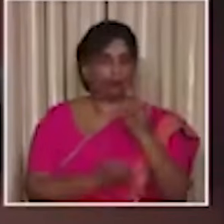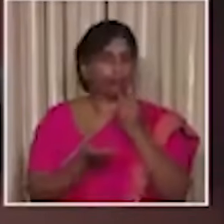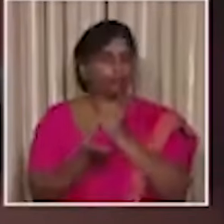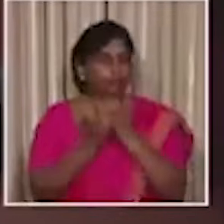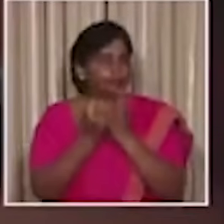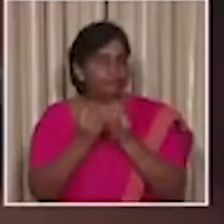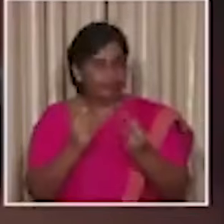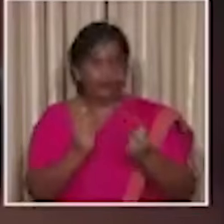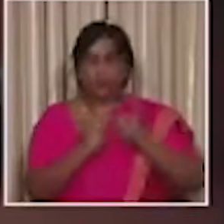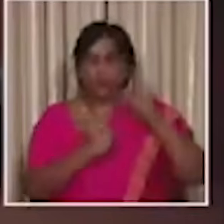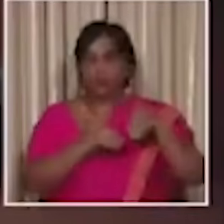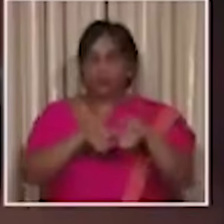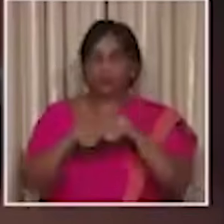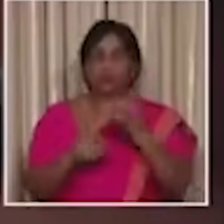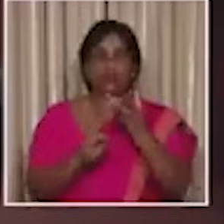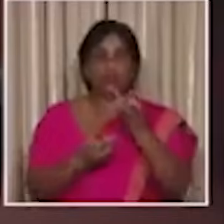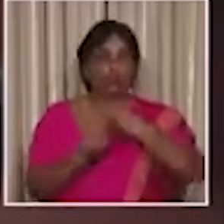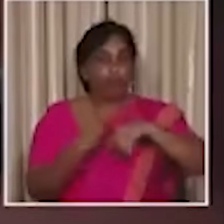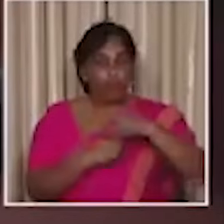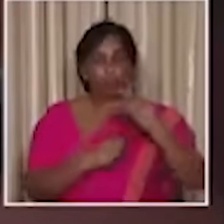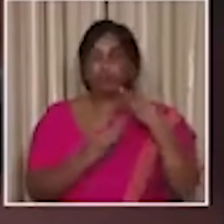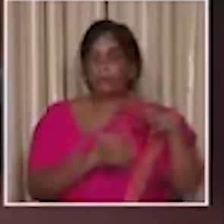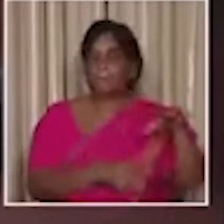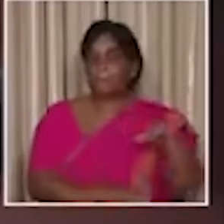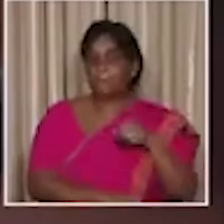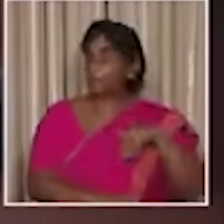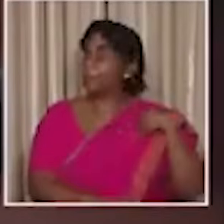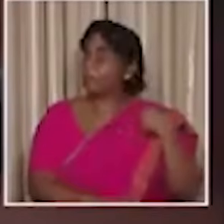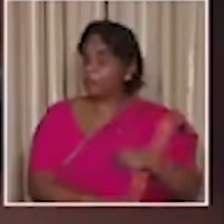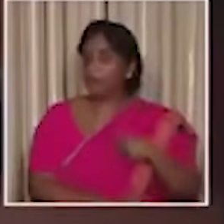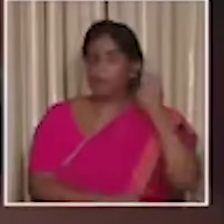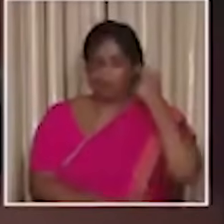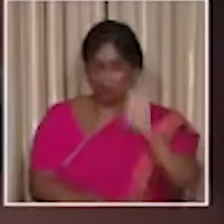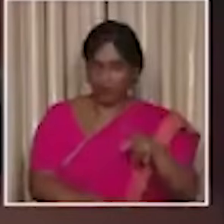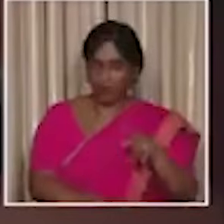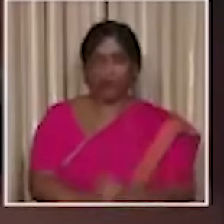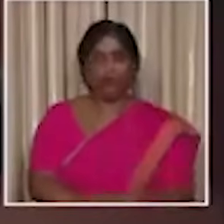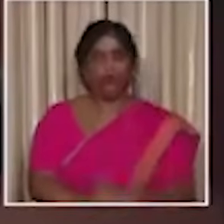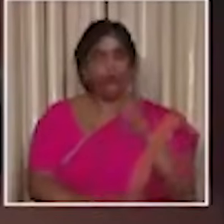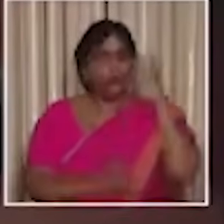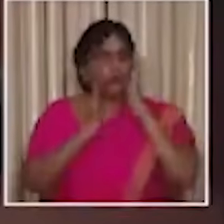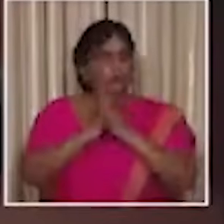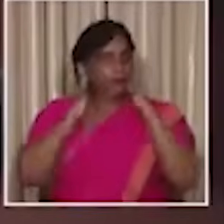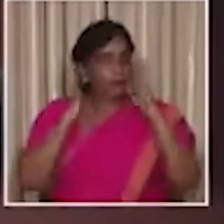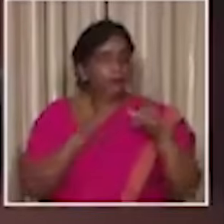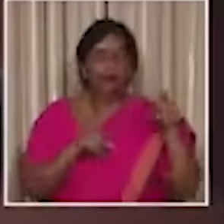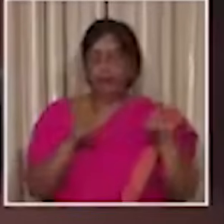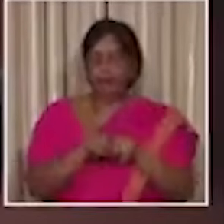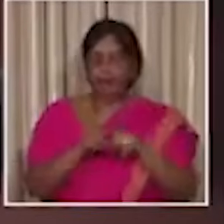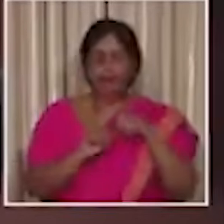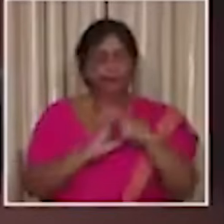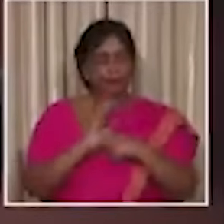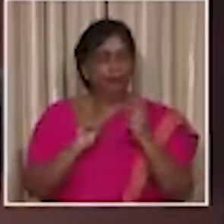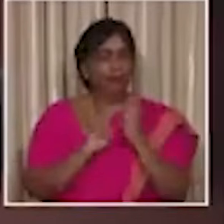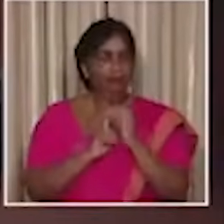කාලන භෝගවලට පොස්පේට් අවශ්‍යතාවය සපුරා ගැනීමට මේ ප්‍රධානතම පරමාර්ථය වුණා. ලෝකයේ බොහෝ ඇපටයිට් මෙන්ම අප රටේ